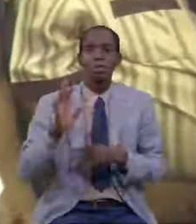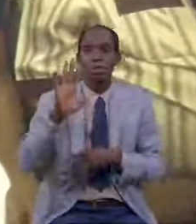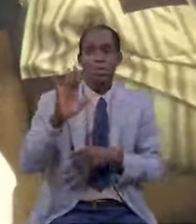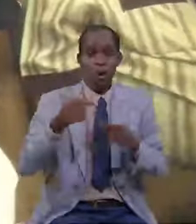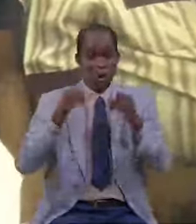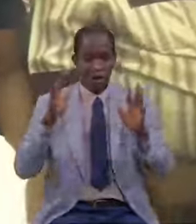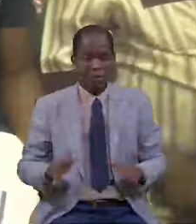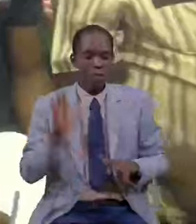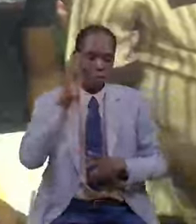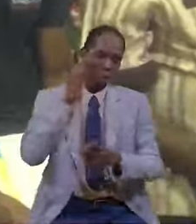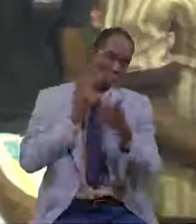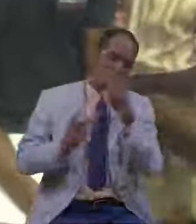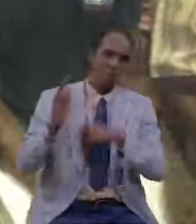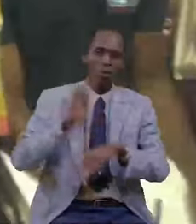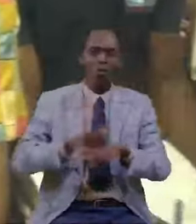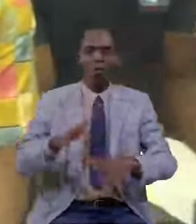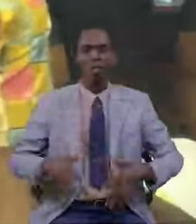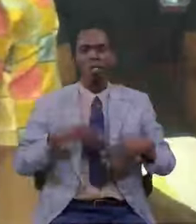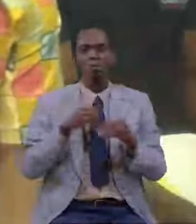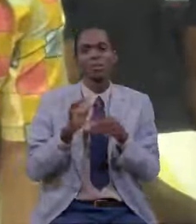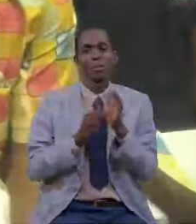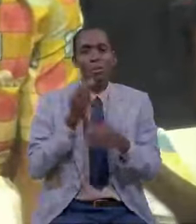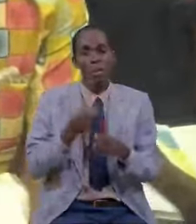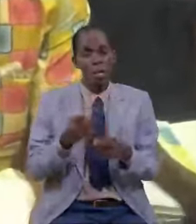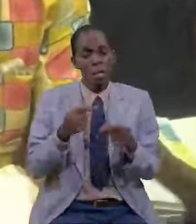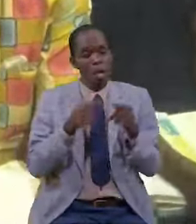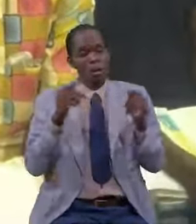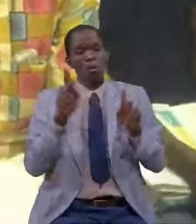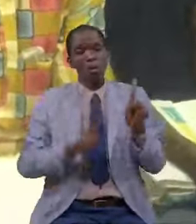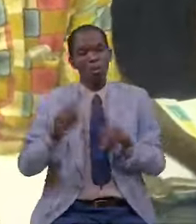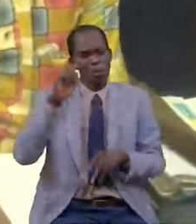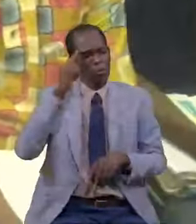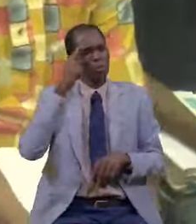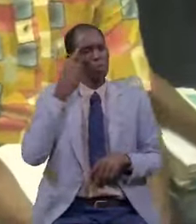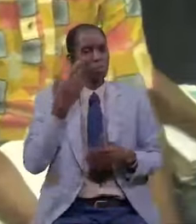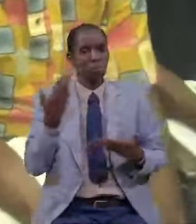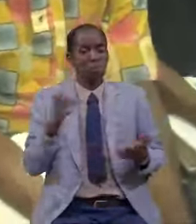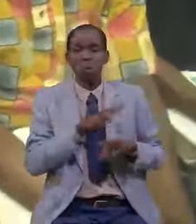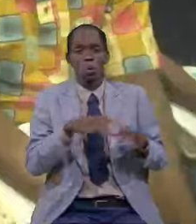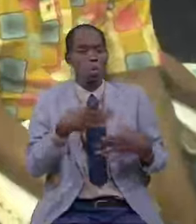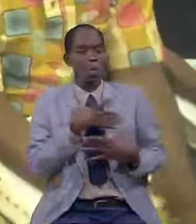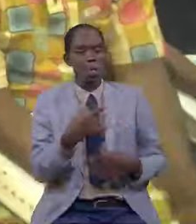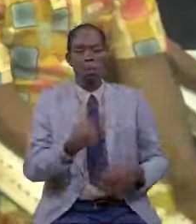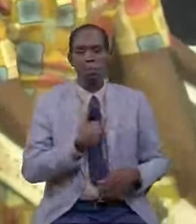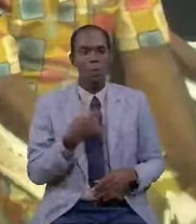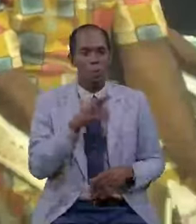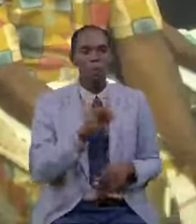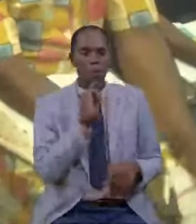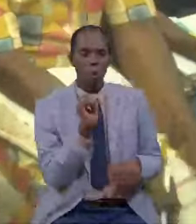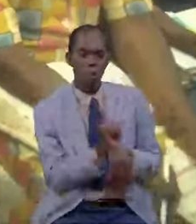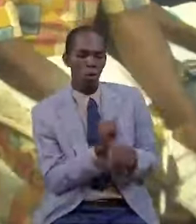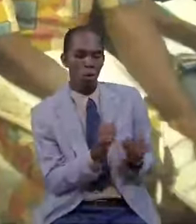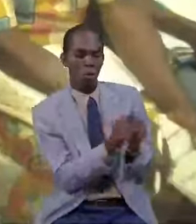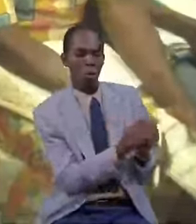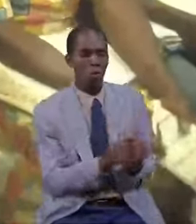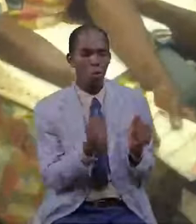sa vie. Dans votre vie, sur votre vie, vos ennemis vont prophétiser. Les gens que vous dites qu'ils ne m'aiment pas, ils travaillent avec